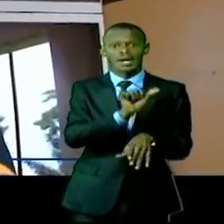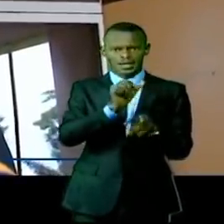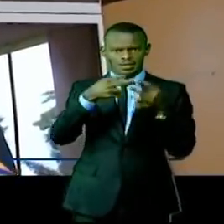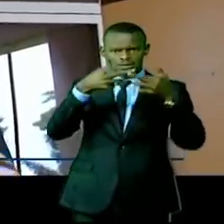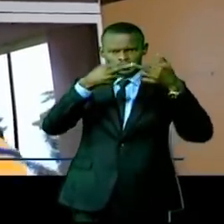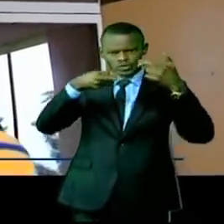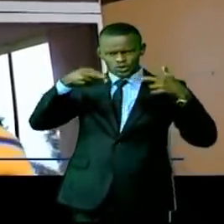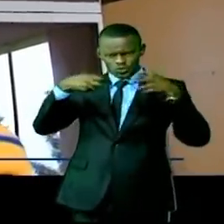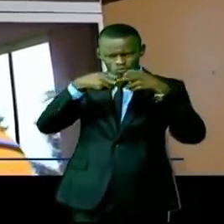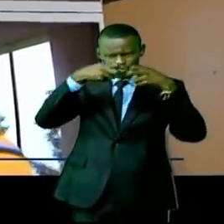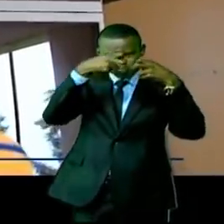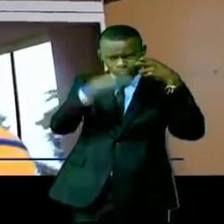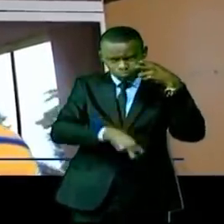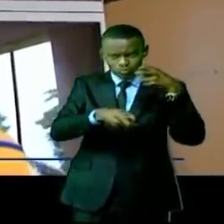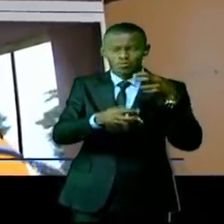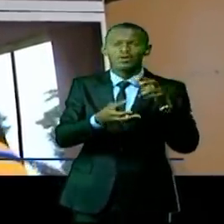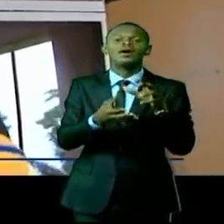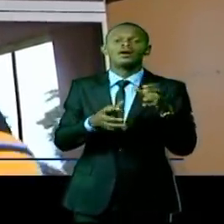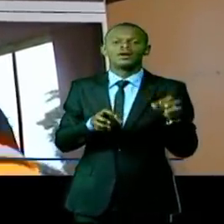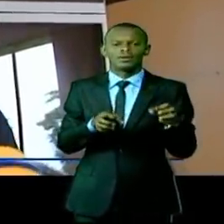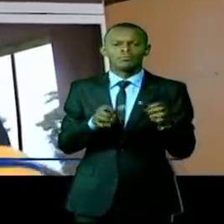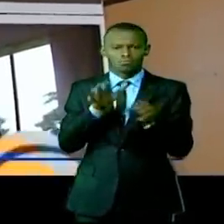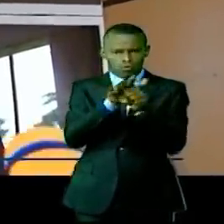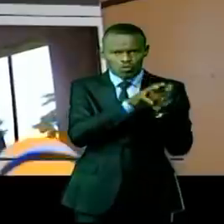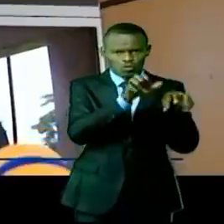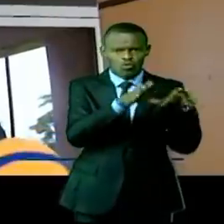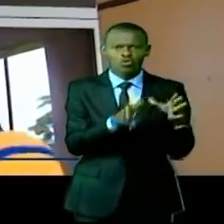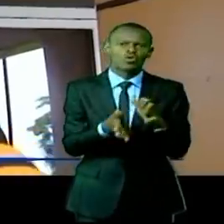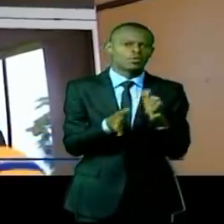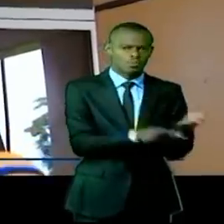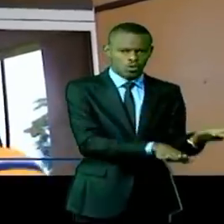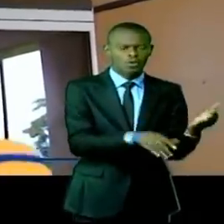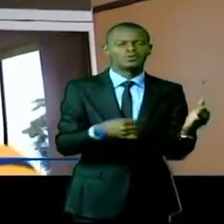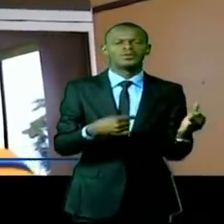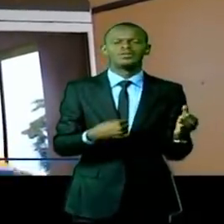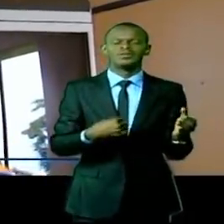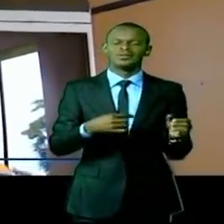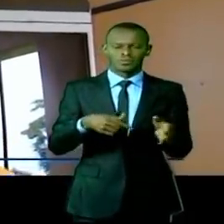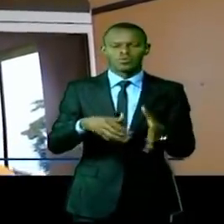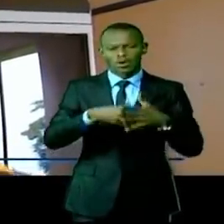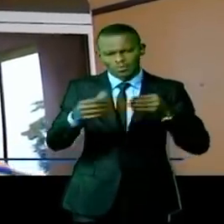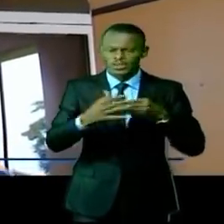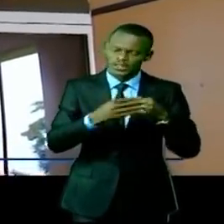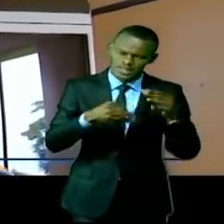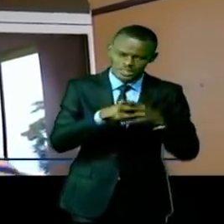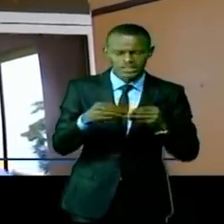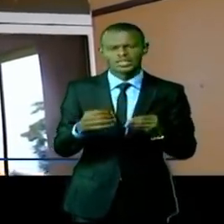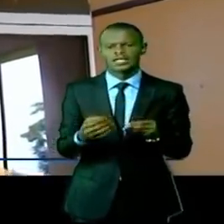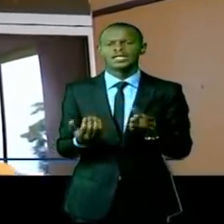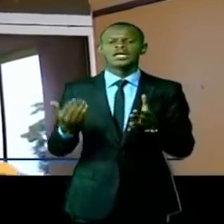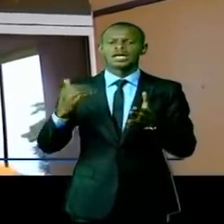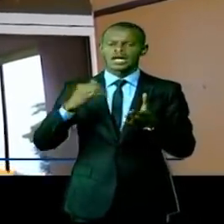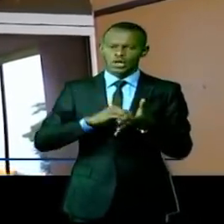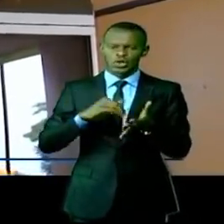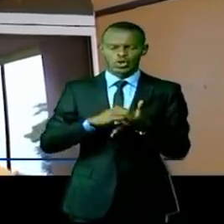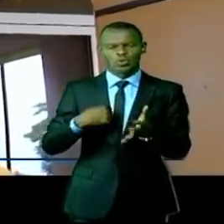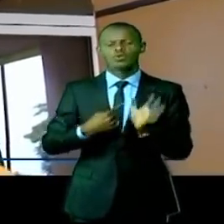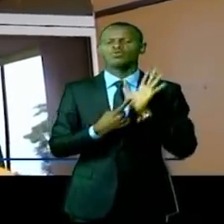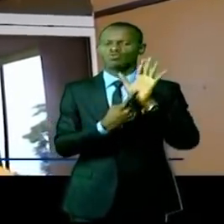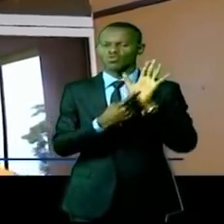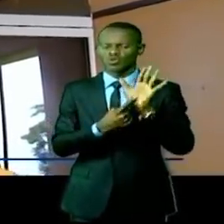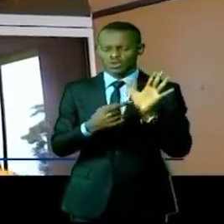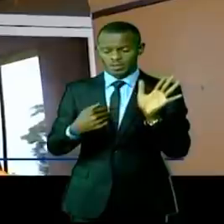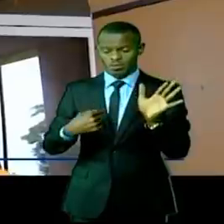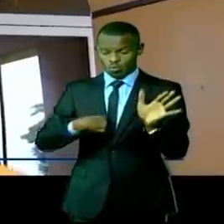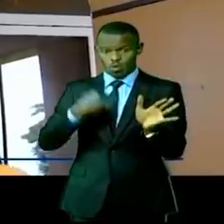présentation des vœux jeudi dernier avec le président, et je lui avais fait part de mon vœu